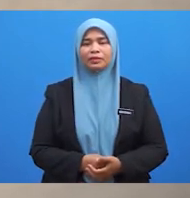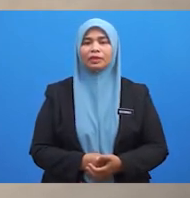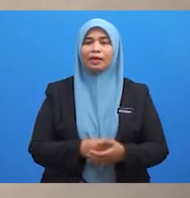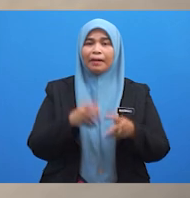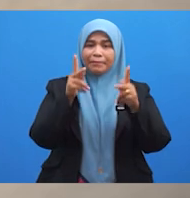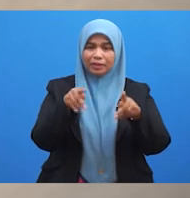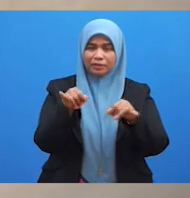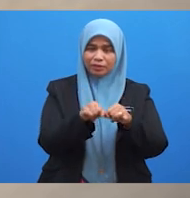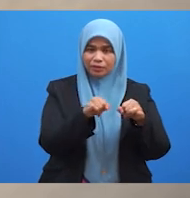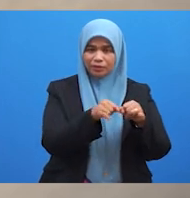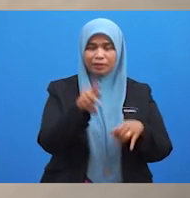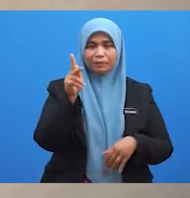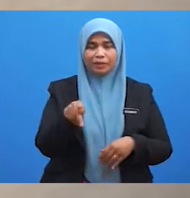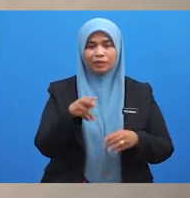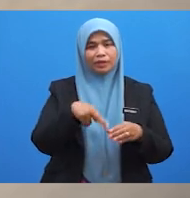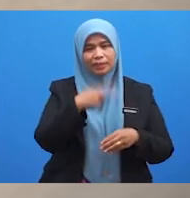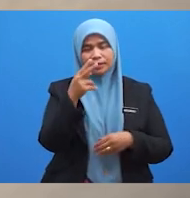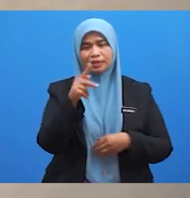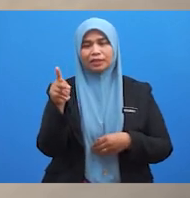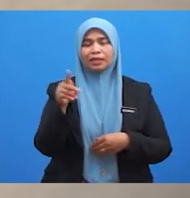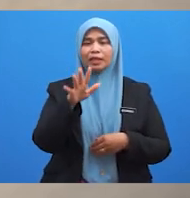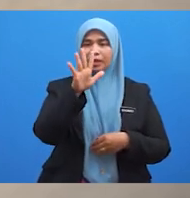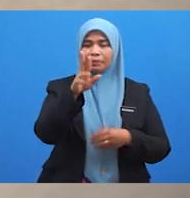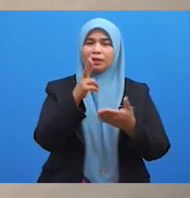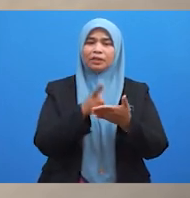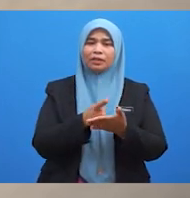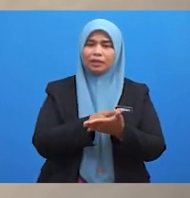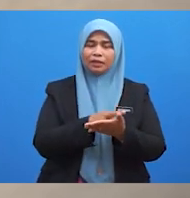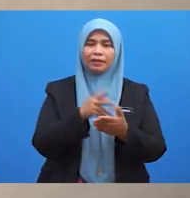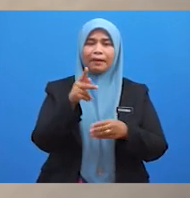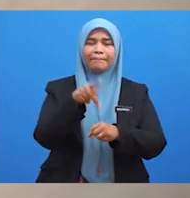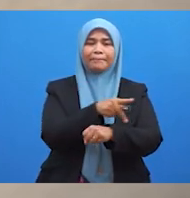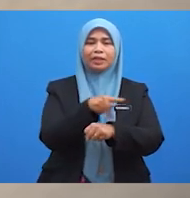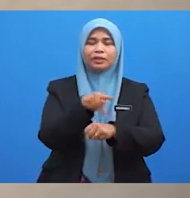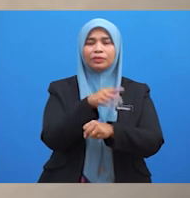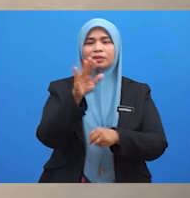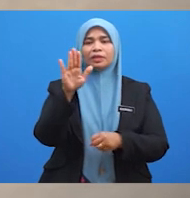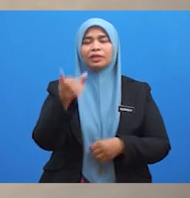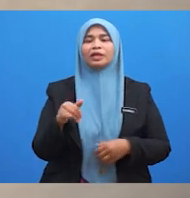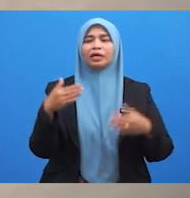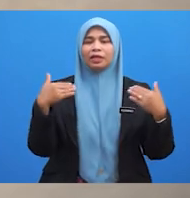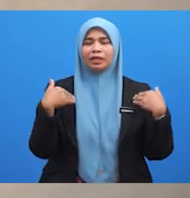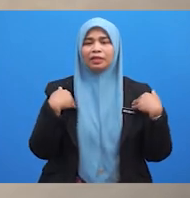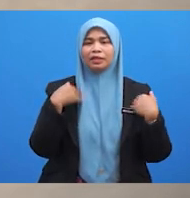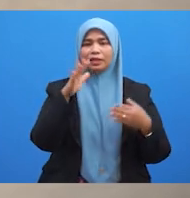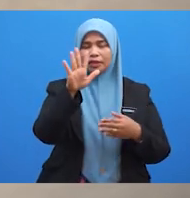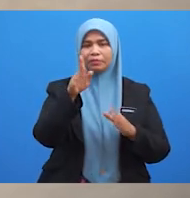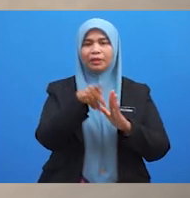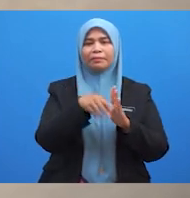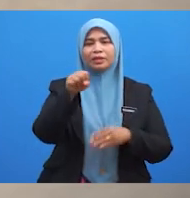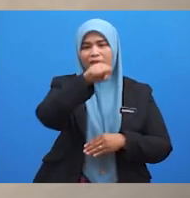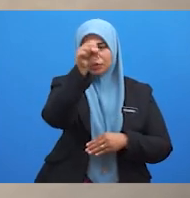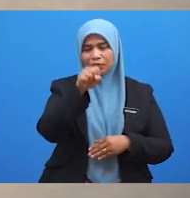Pelajar juga perlu menghasilkan lima rangka pantun yang memiliki lima